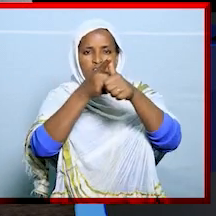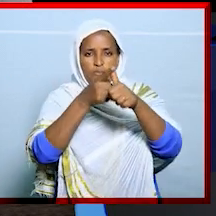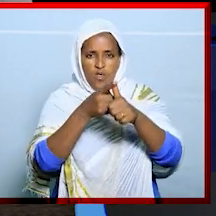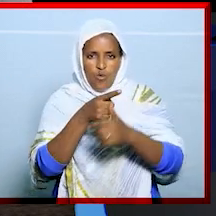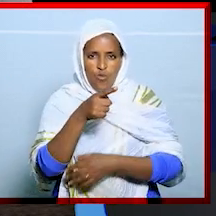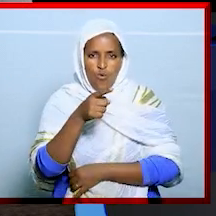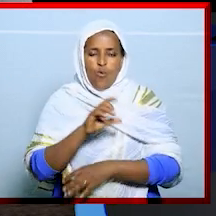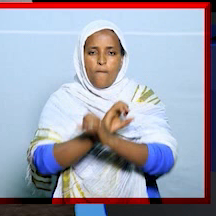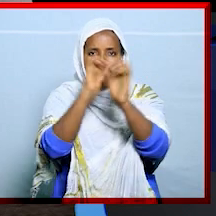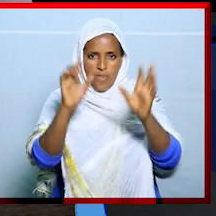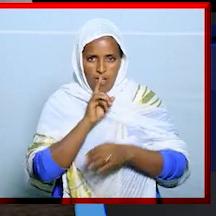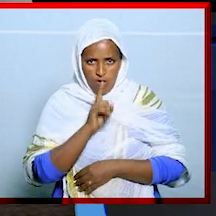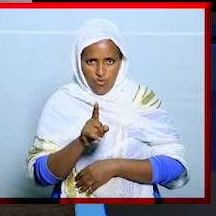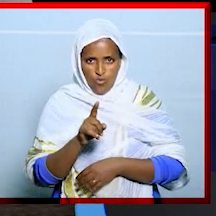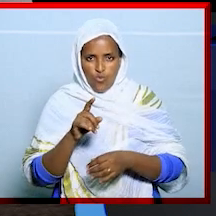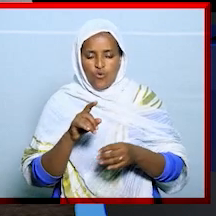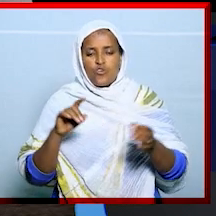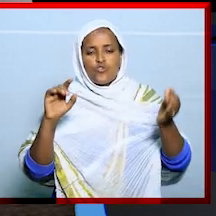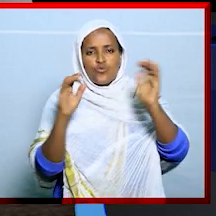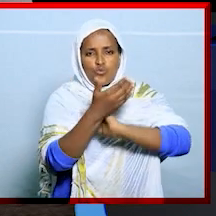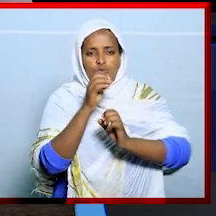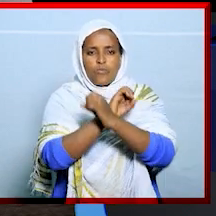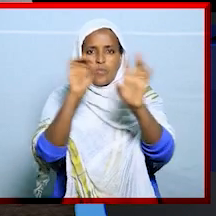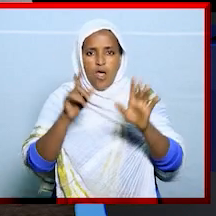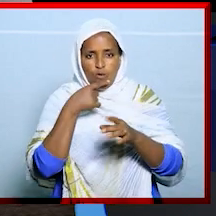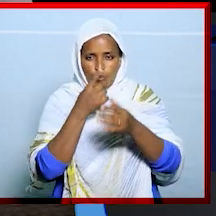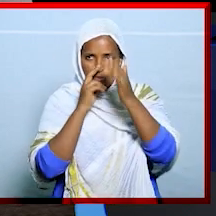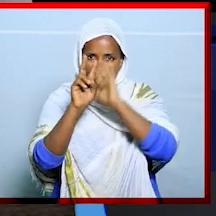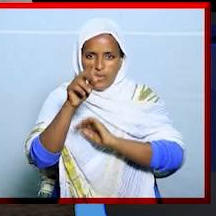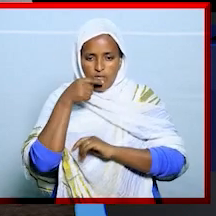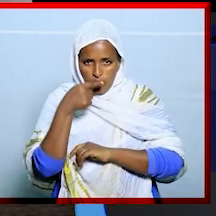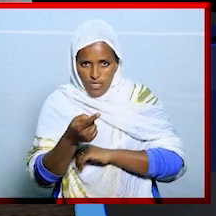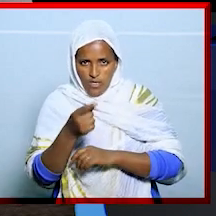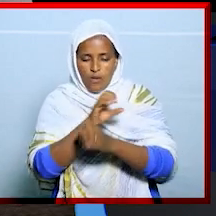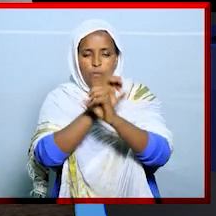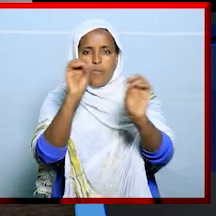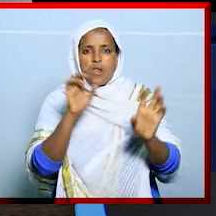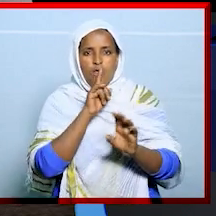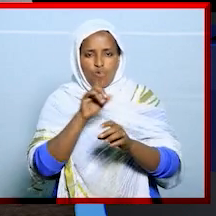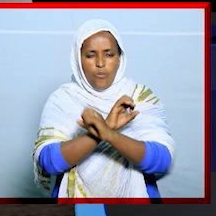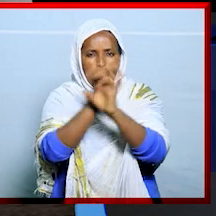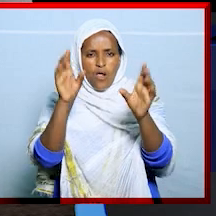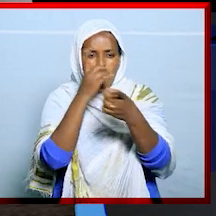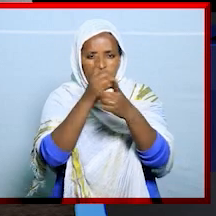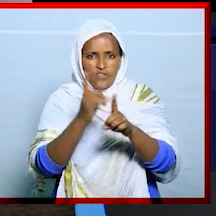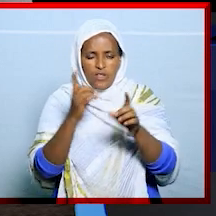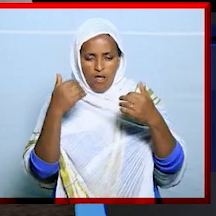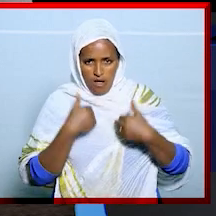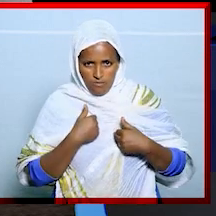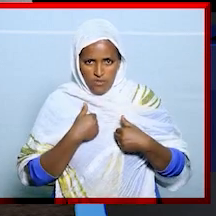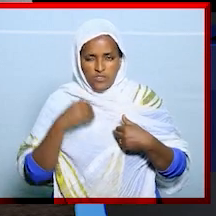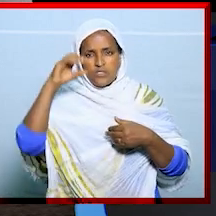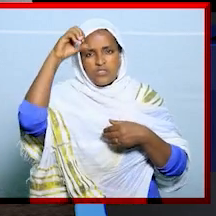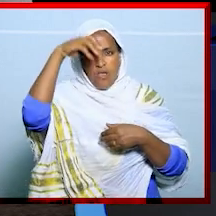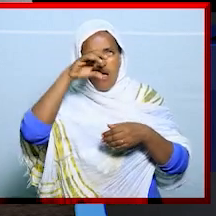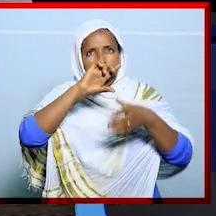ፍጥረታት የመጀመሪያው ብርሃን ነው። ለይኩን ብርሃን ብሎ በነቢይ በመናገር የፈጠረው ብርሃንን ነው። ታዲያ ብርሃን